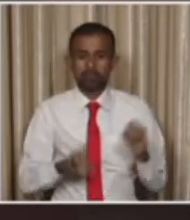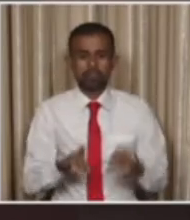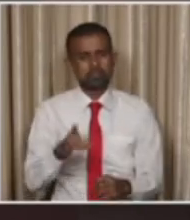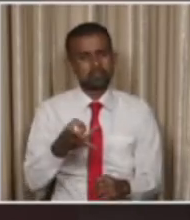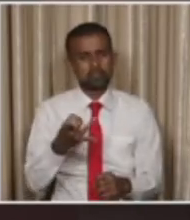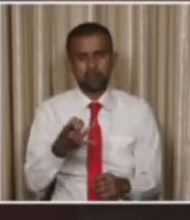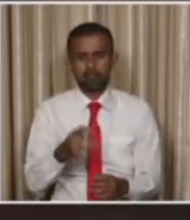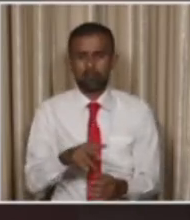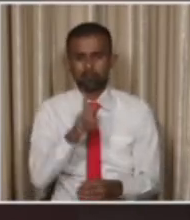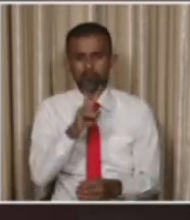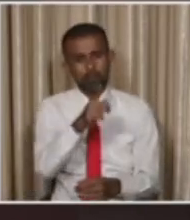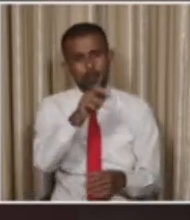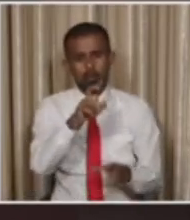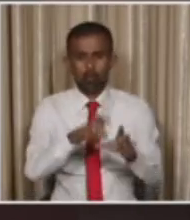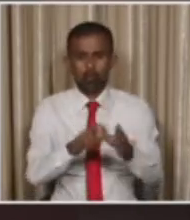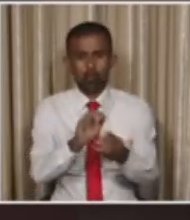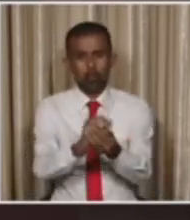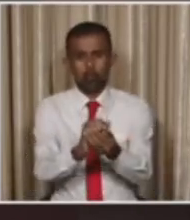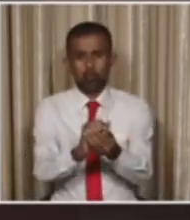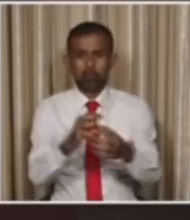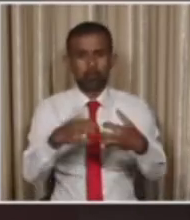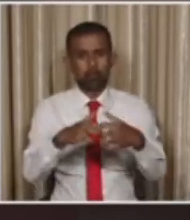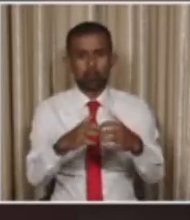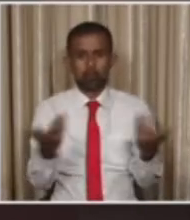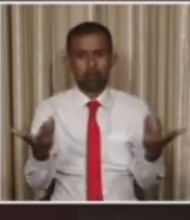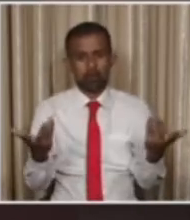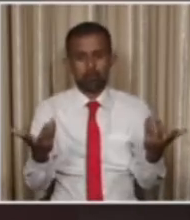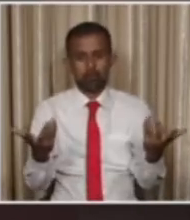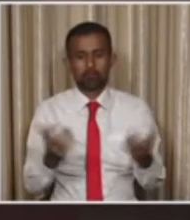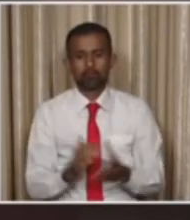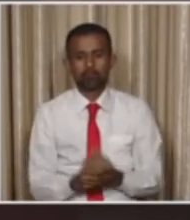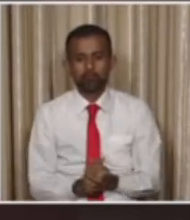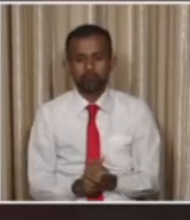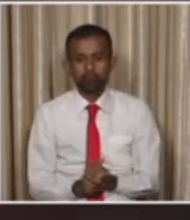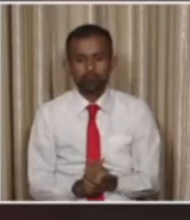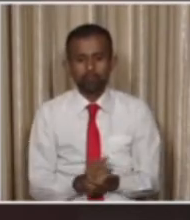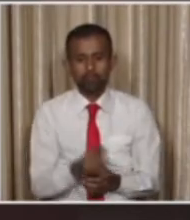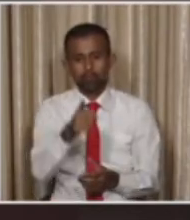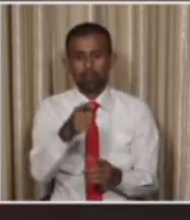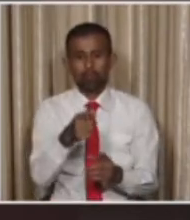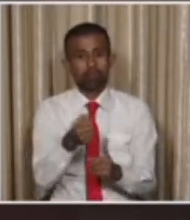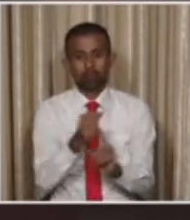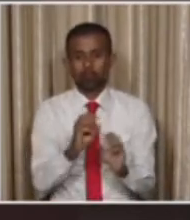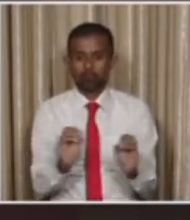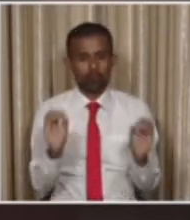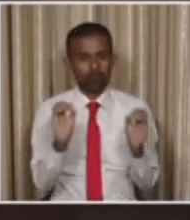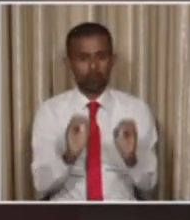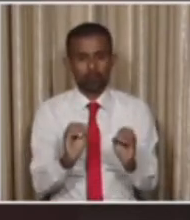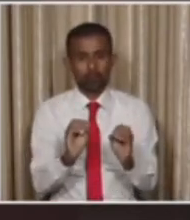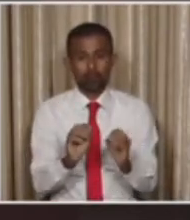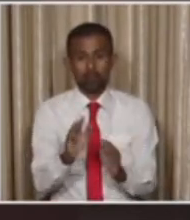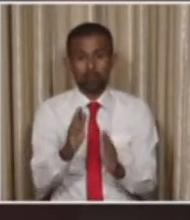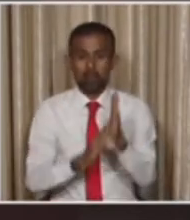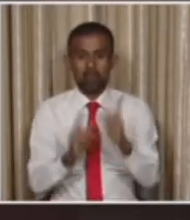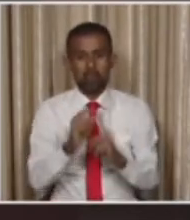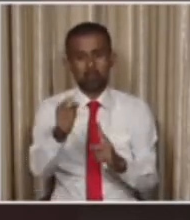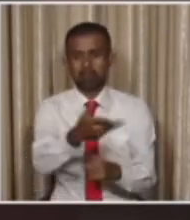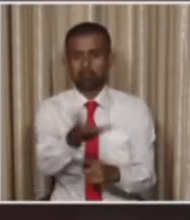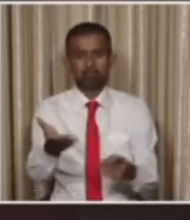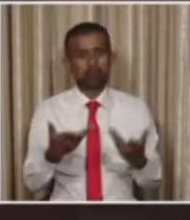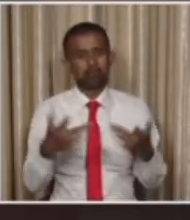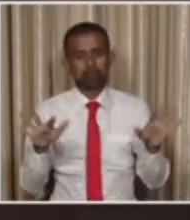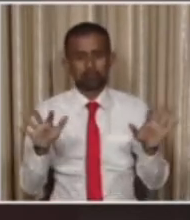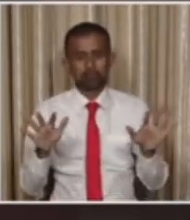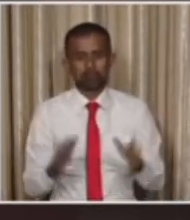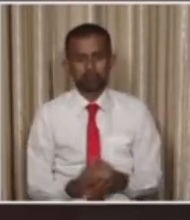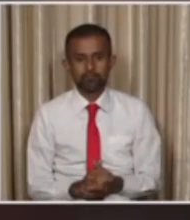විශ්වාසයි. ඔබතුමාගේ පුටුව තියෙනවා, ඒකට මුකුත් හානියක් වෙන්නේ නෑ නියෝජ්‍ය කතාවේ තුනේ. අපි ඕකට මුකුත් කරන්න යන්නේ නෑ. හැබැයි මේ පැත්තේ ඇමතිකම් ටික නම් ඉවරලා තියෙනවා. ඉතින්